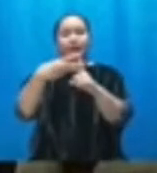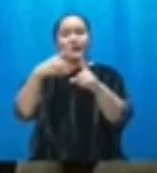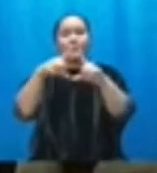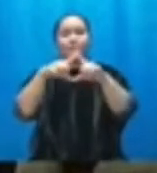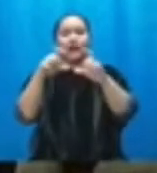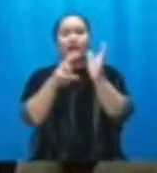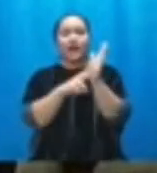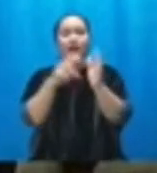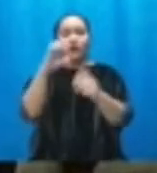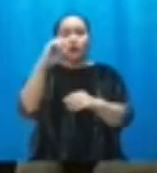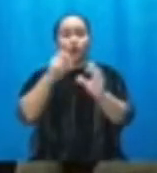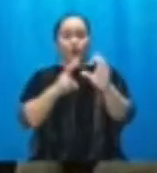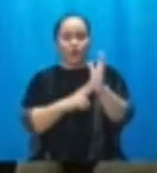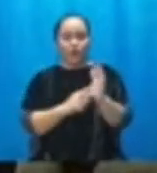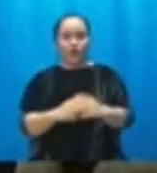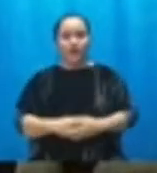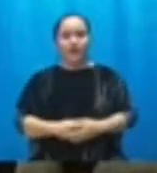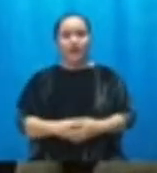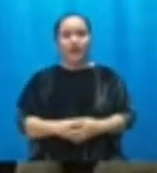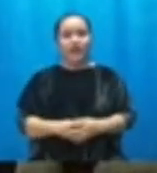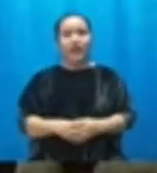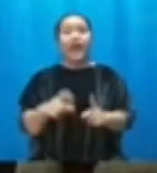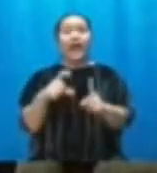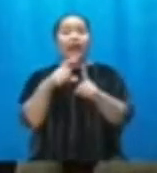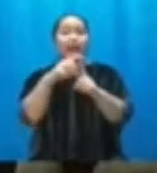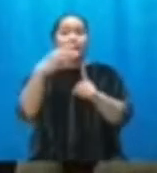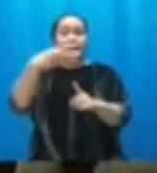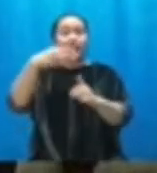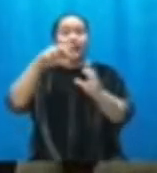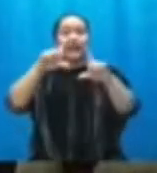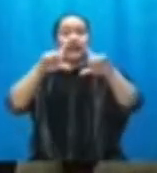jika police saatnya 10 kota